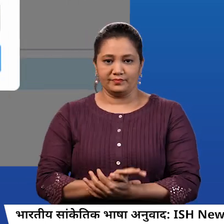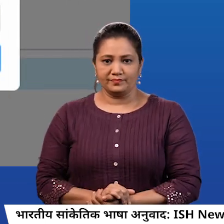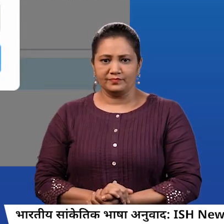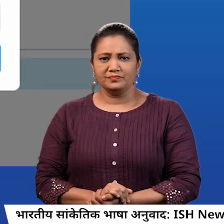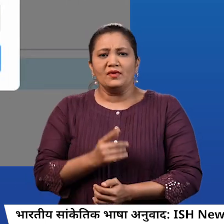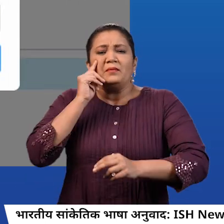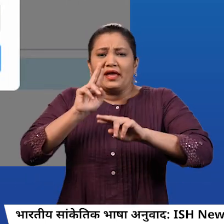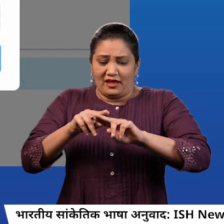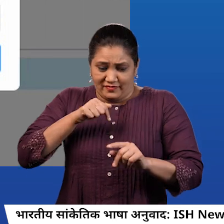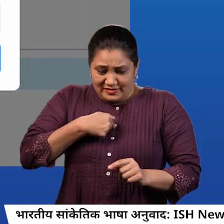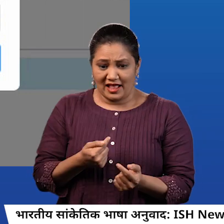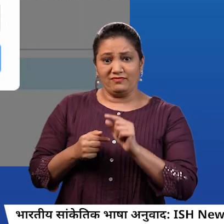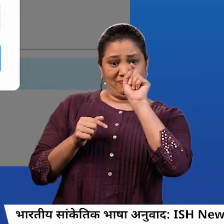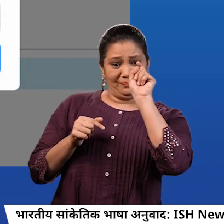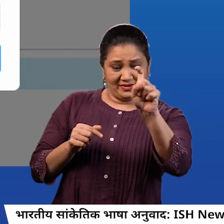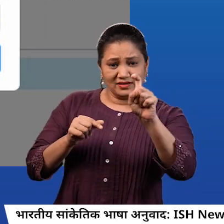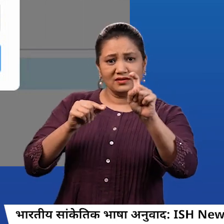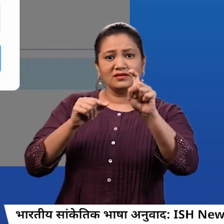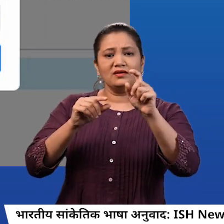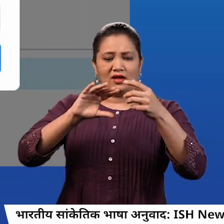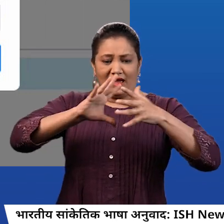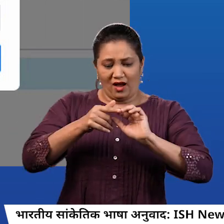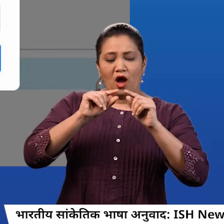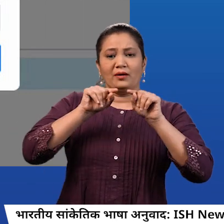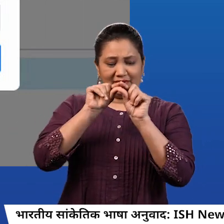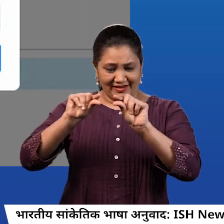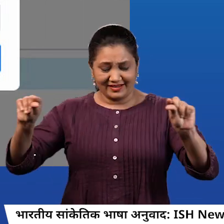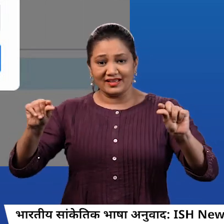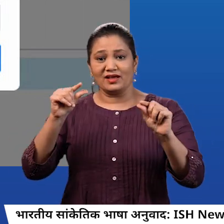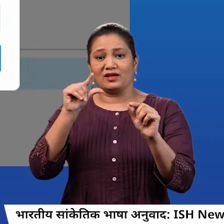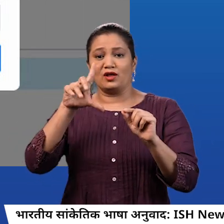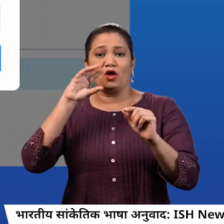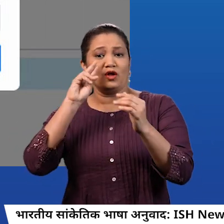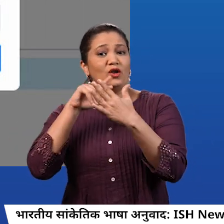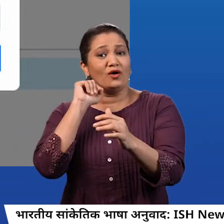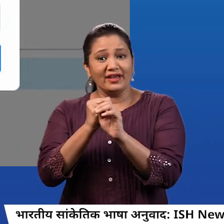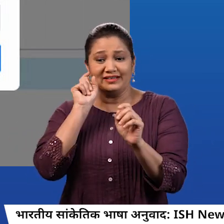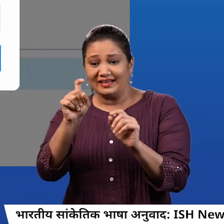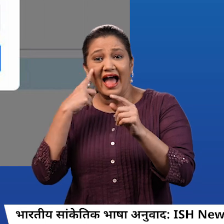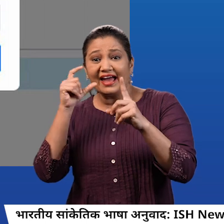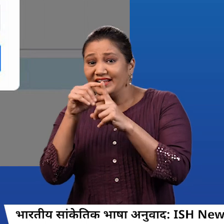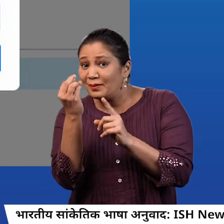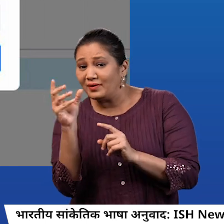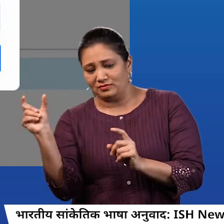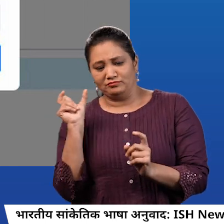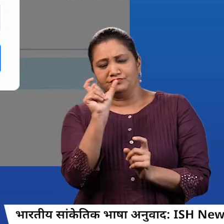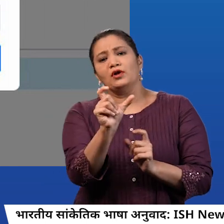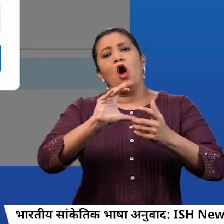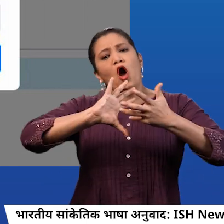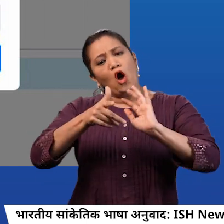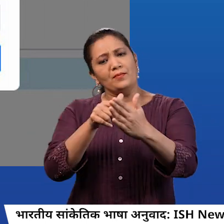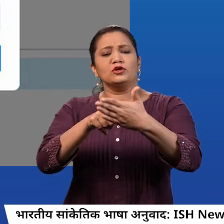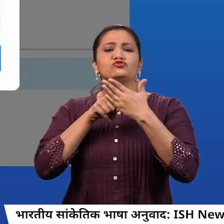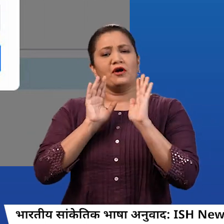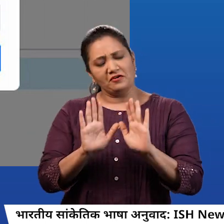लागेल. मात्र स्वतःसाठी भरत असाल तर तो पर्याय निवडल्यावर आपण लॉग इन केलेल्या खात्यासोबत जोडलेला म्हणजेच आपला स्वतःचा